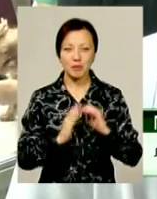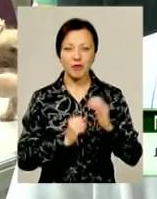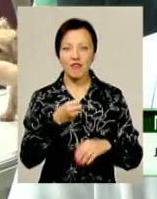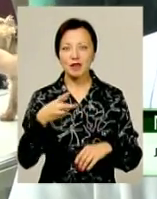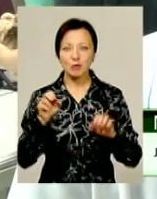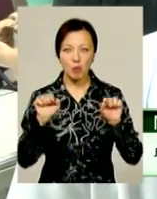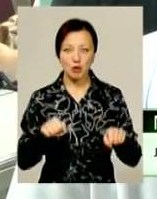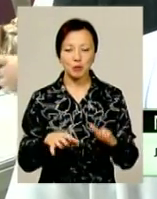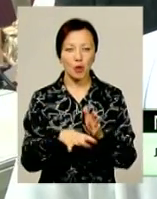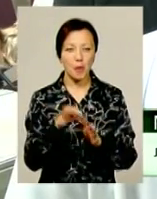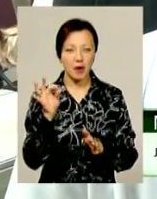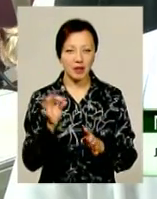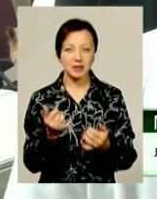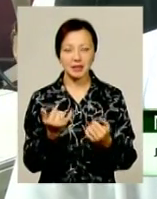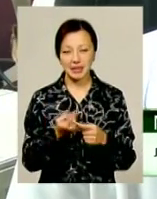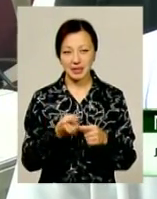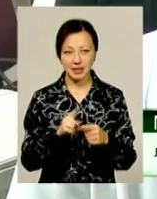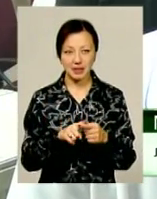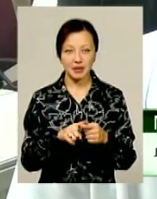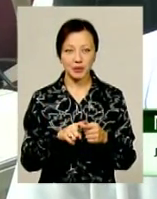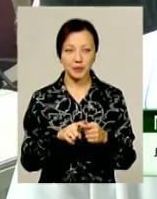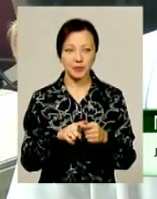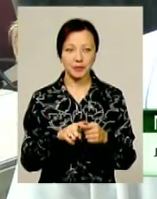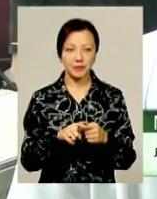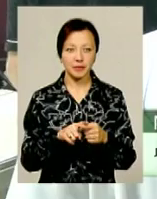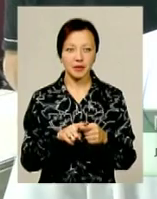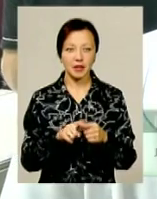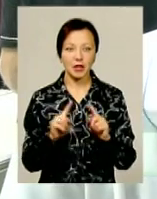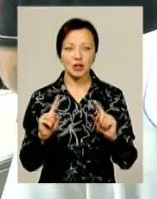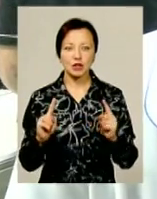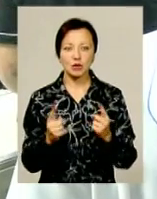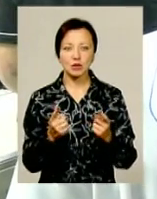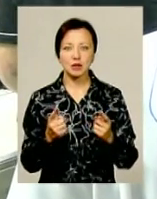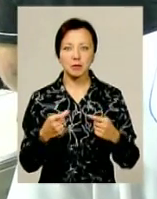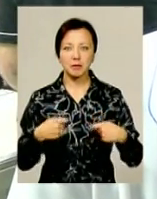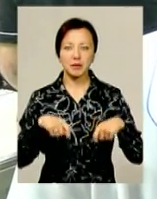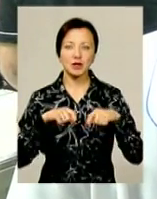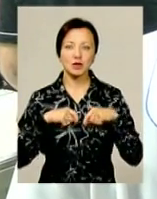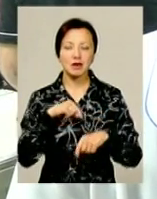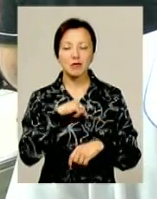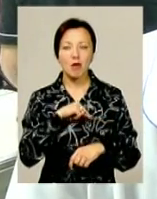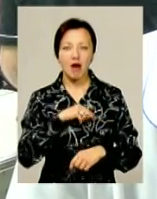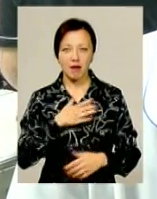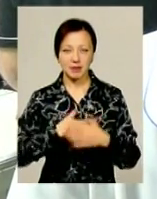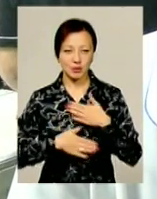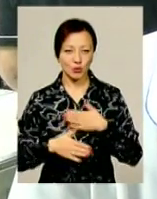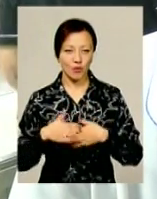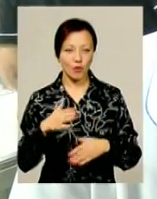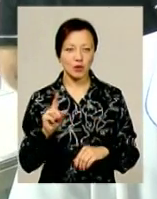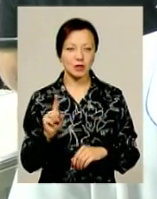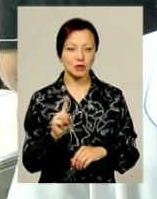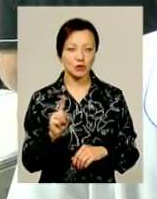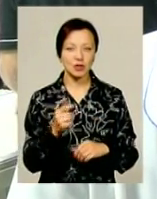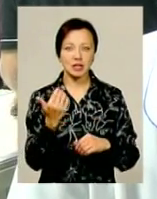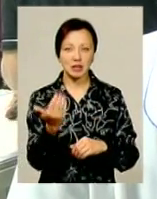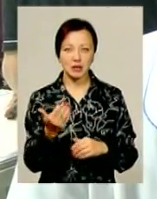б обрати. І дуже вона приносить моральне задоволення в тому, що от